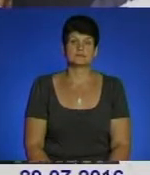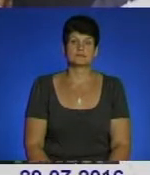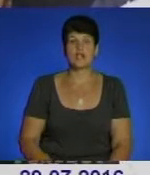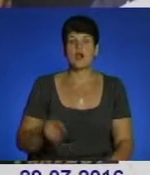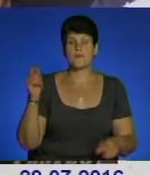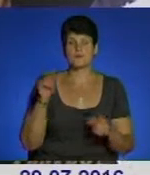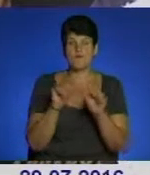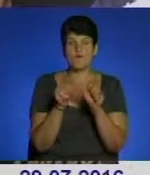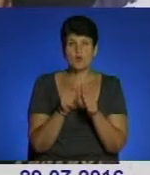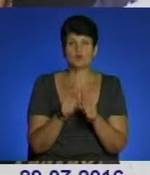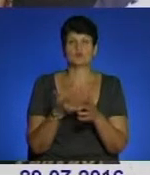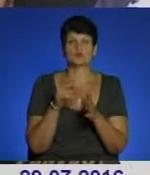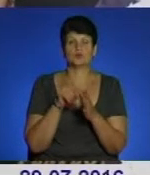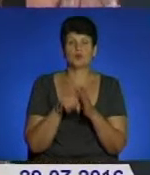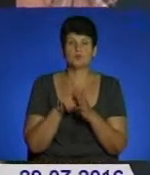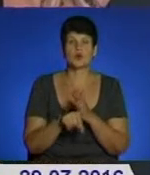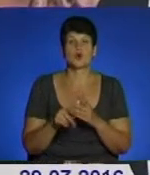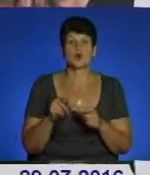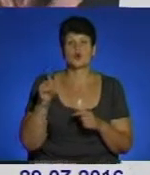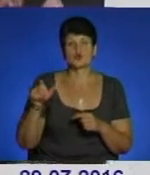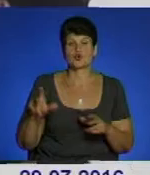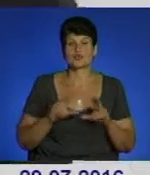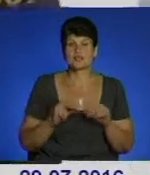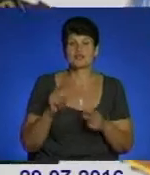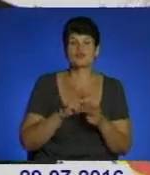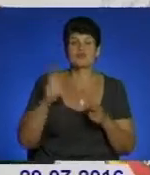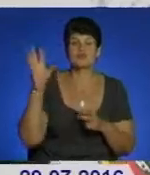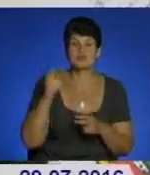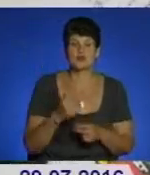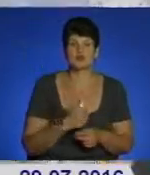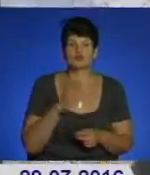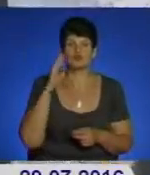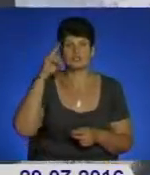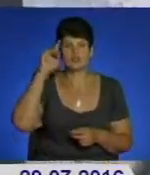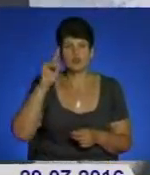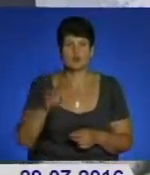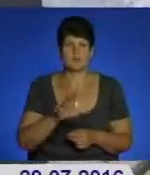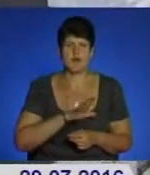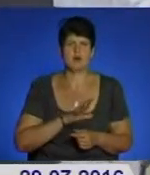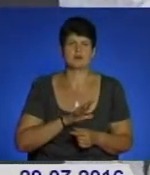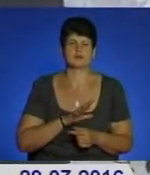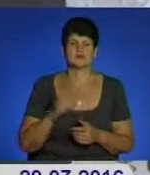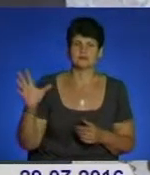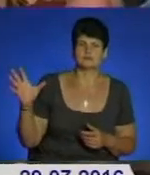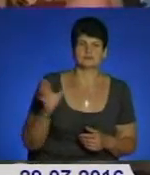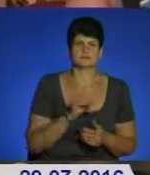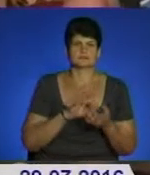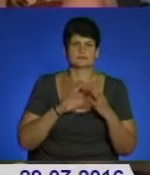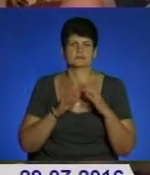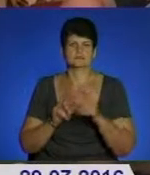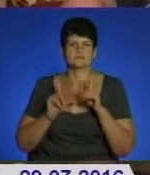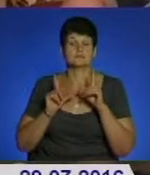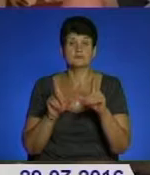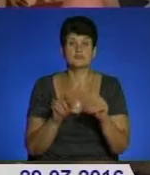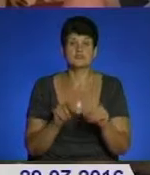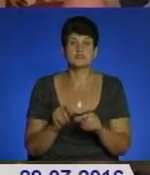Формулу людського щастя шукають усі. Хочеться бути відомим і багатим, підкорити увесь світ. Через поспіх і блукання